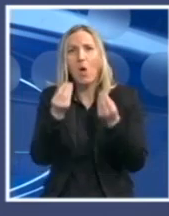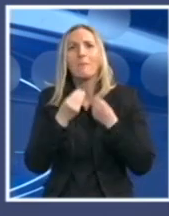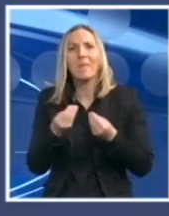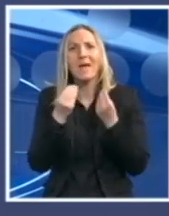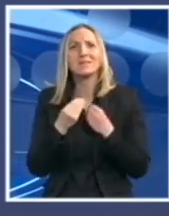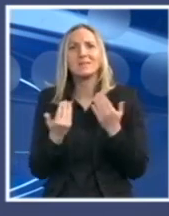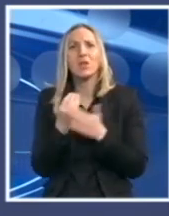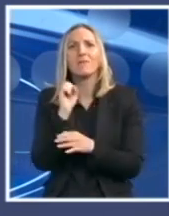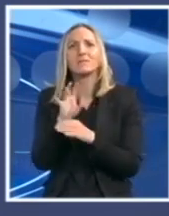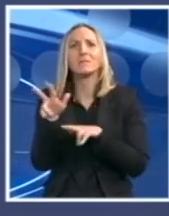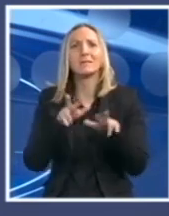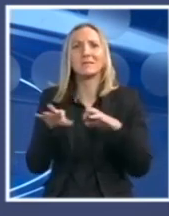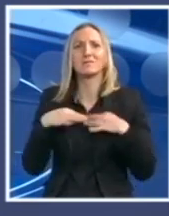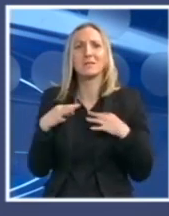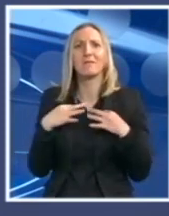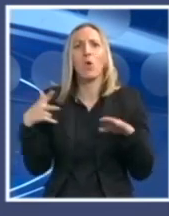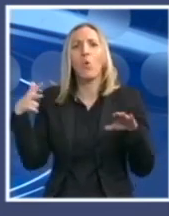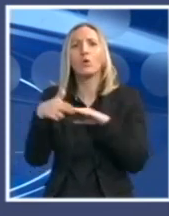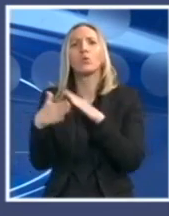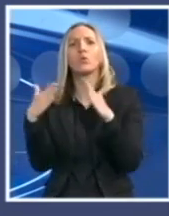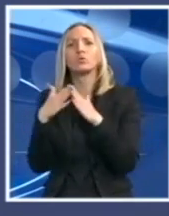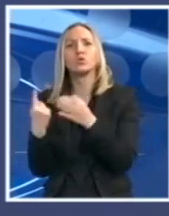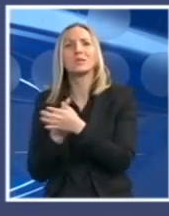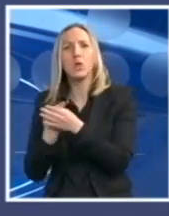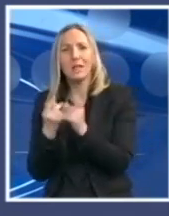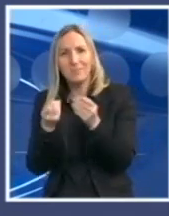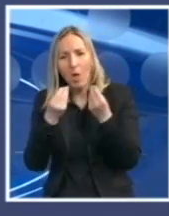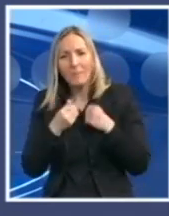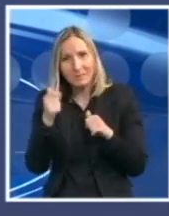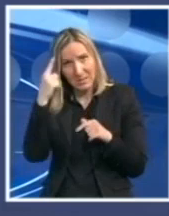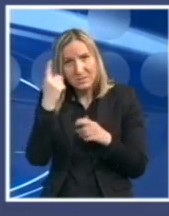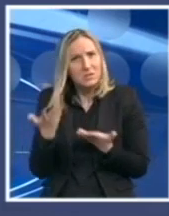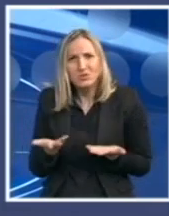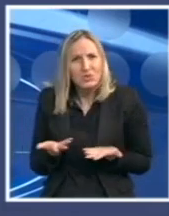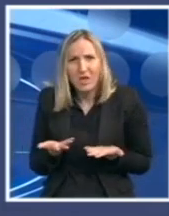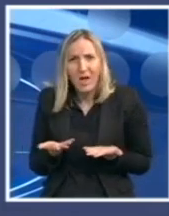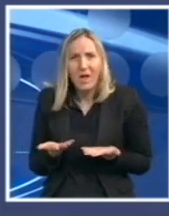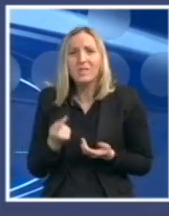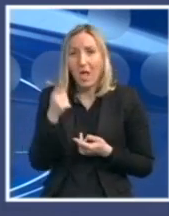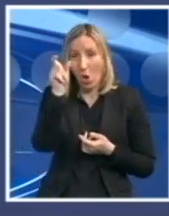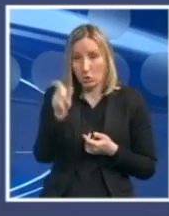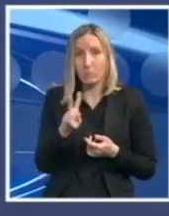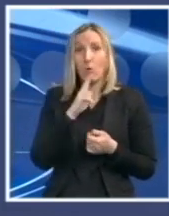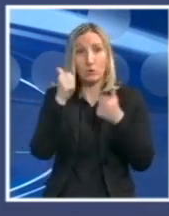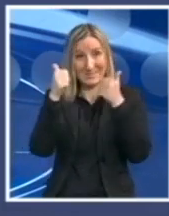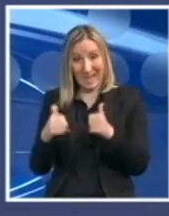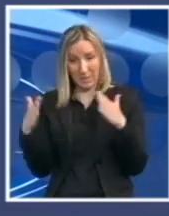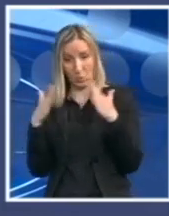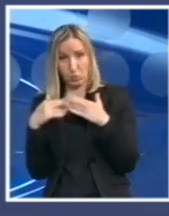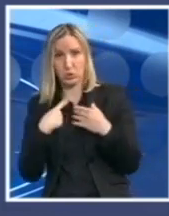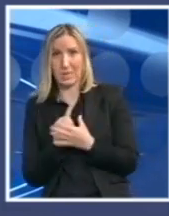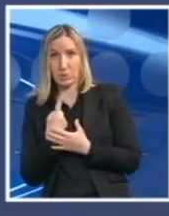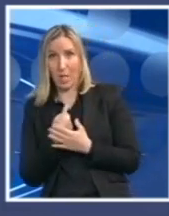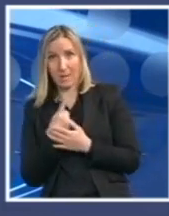novu instrukciju Ministarstva zdravlja o ukidanju kućne izolacije, da li to znači da će osobe koje su sada u kućnoj